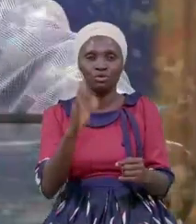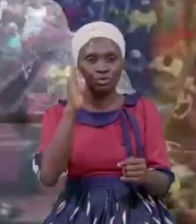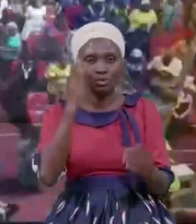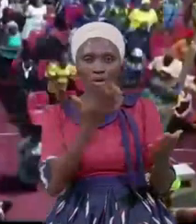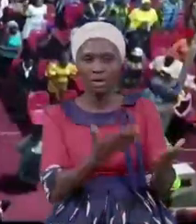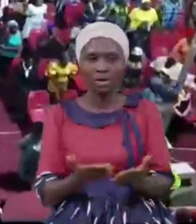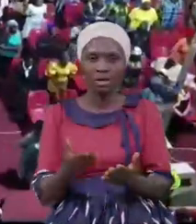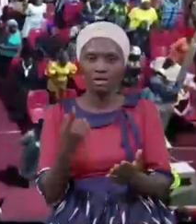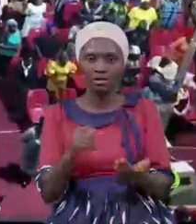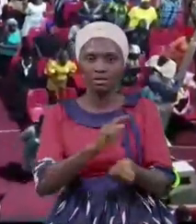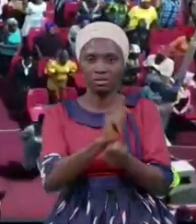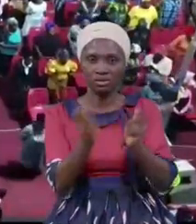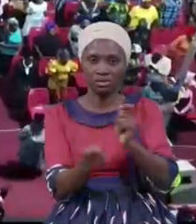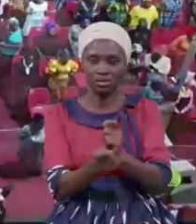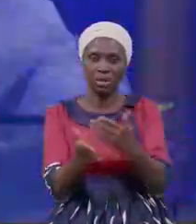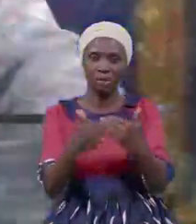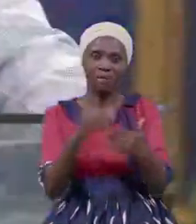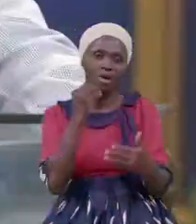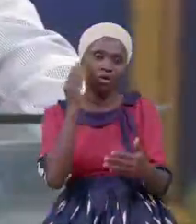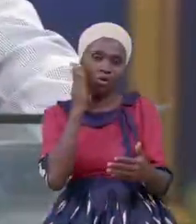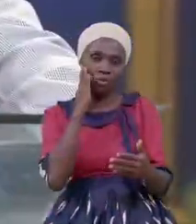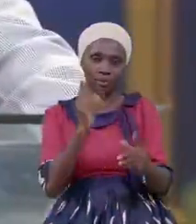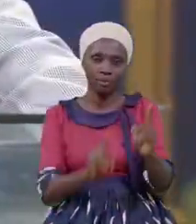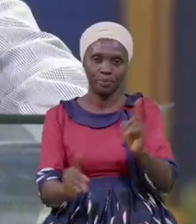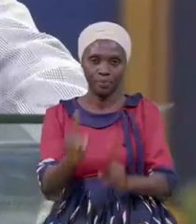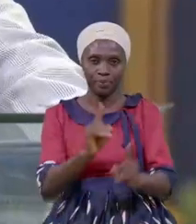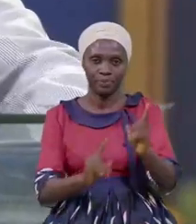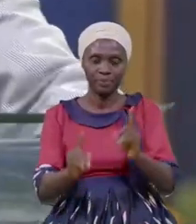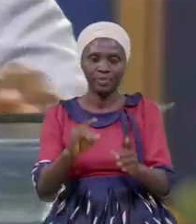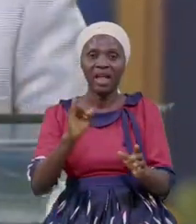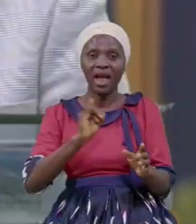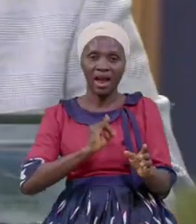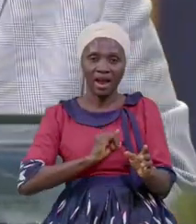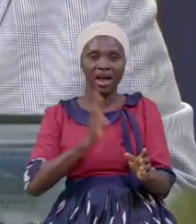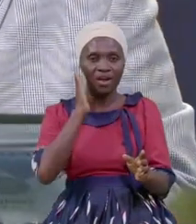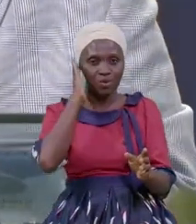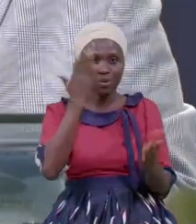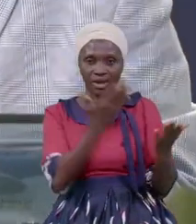le changement je repartirai à la maison avec le